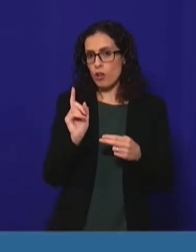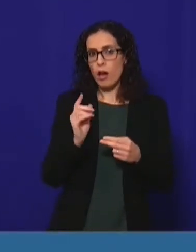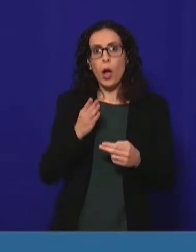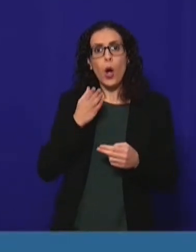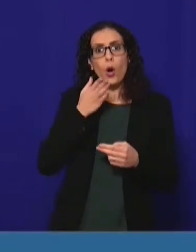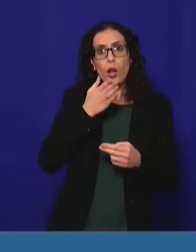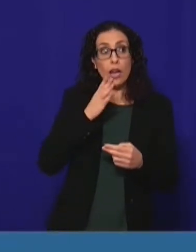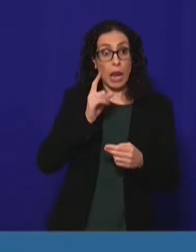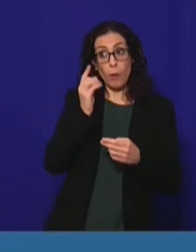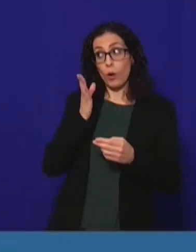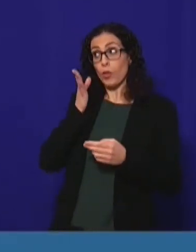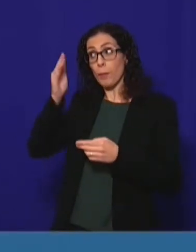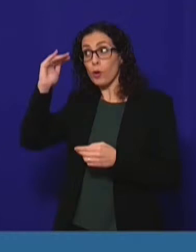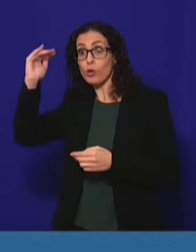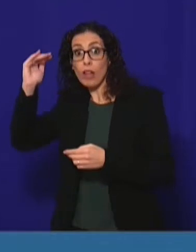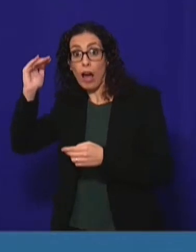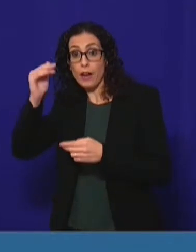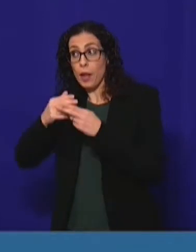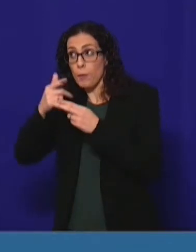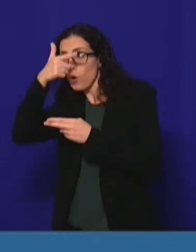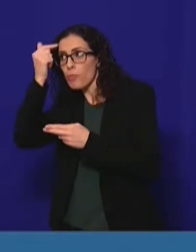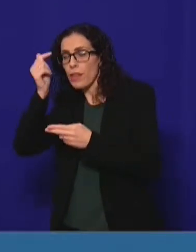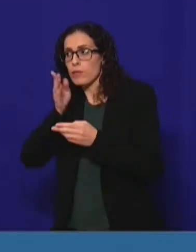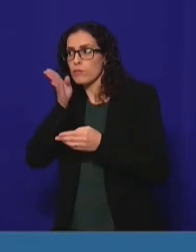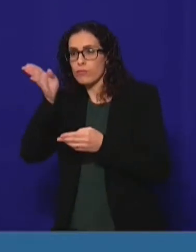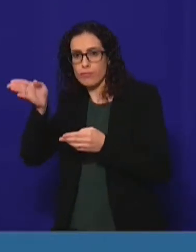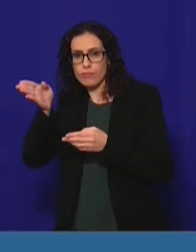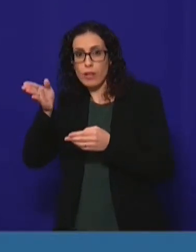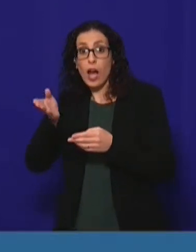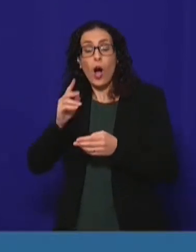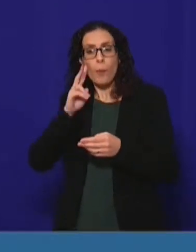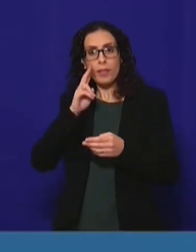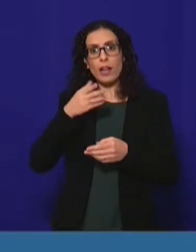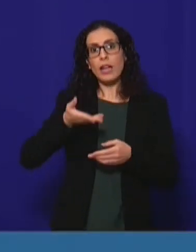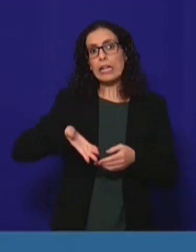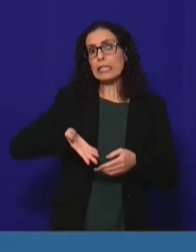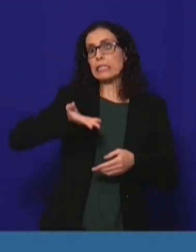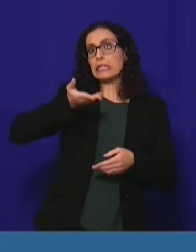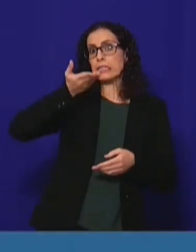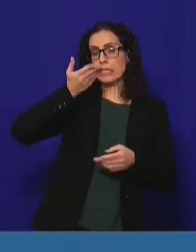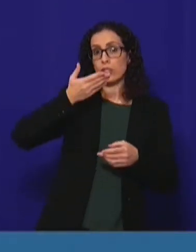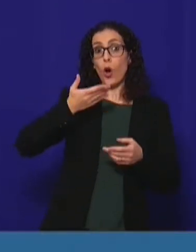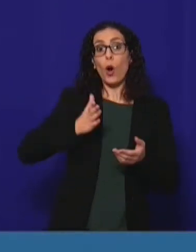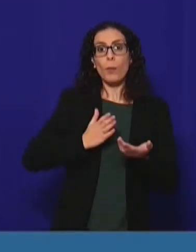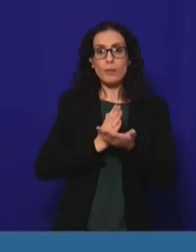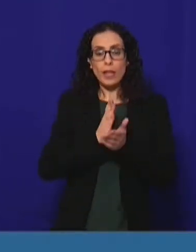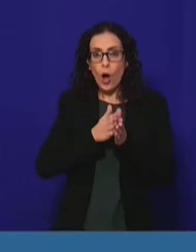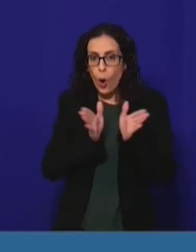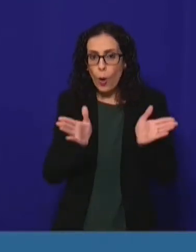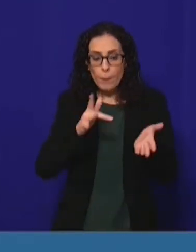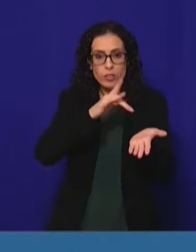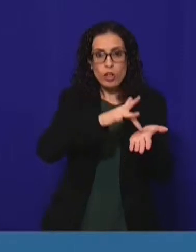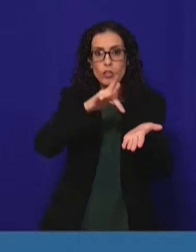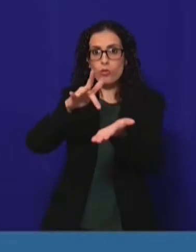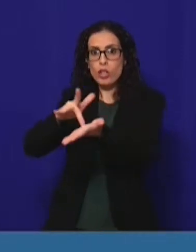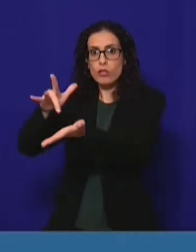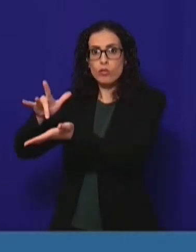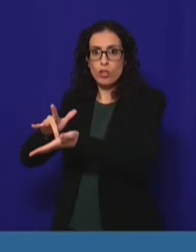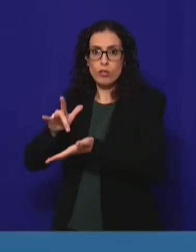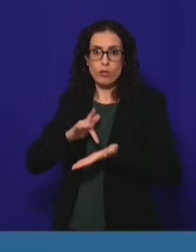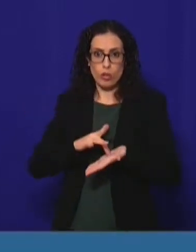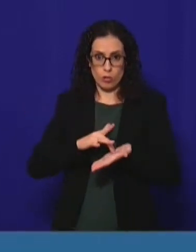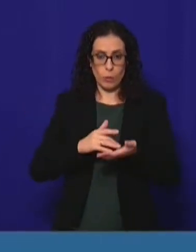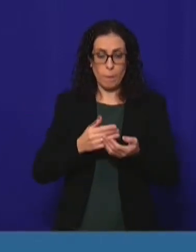fid-djar tan-nies nagħmlu swabs, però rajna li din ħadd kompli tiżdied u bdejna ċentru wara ċentru bqajna niftħu iktar swabbing